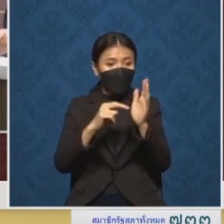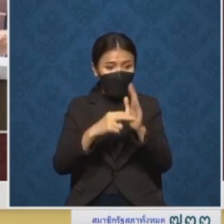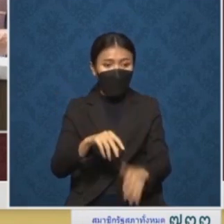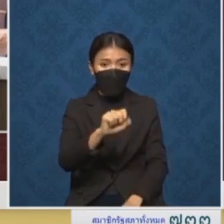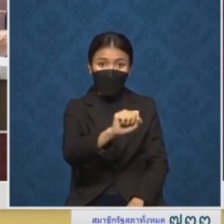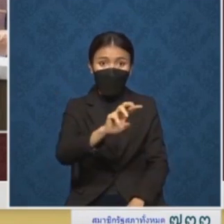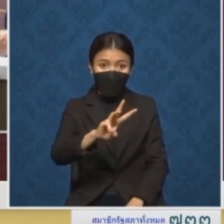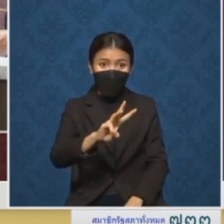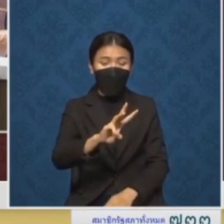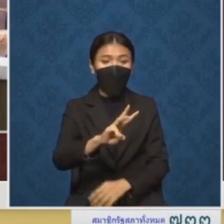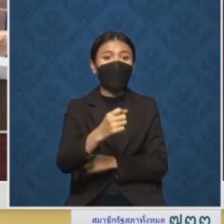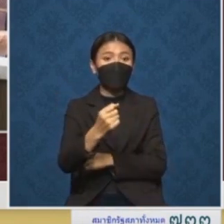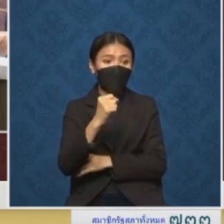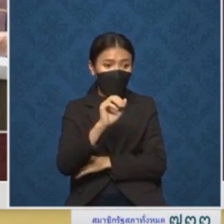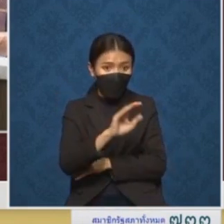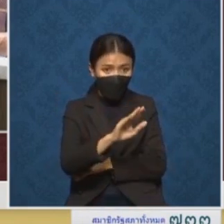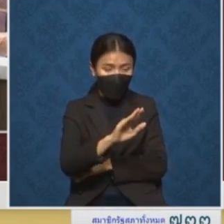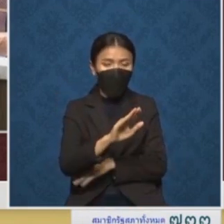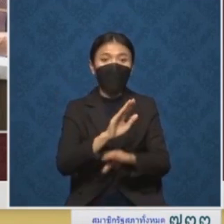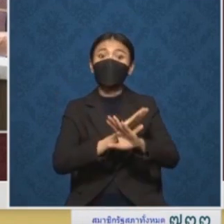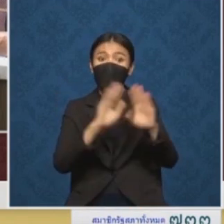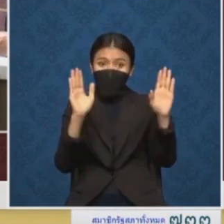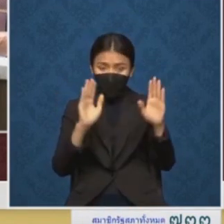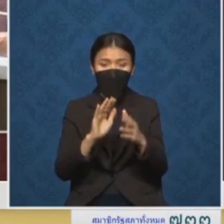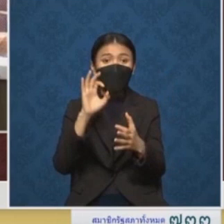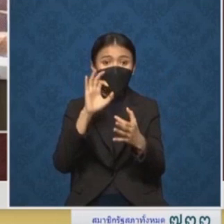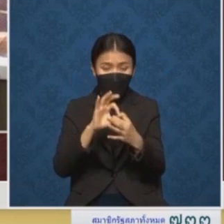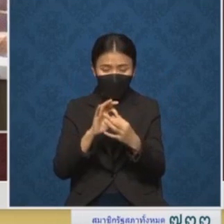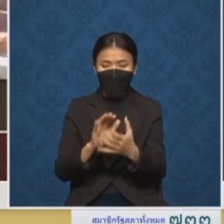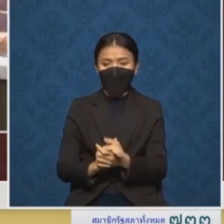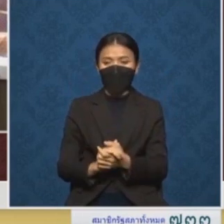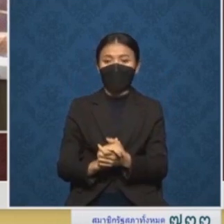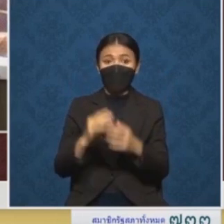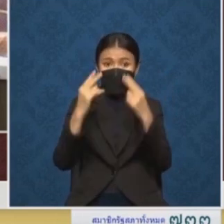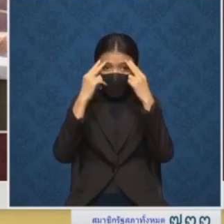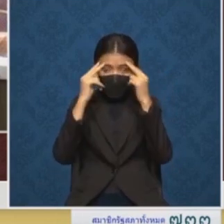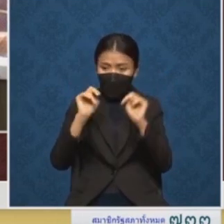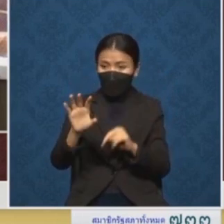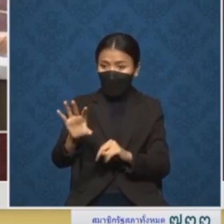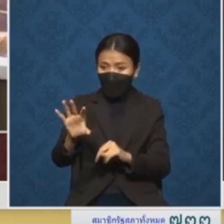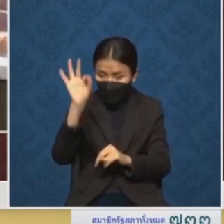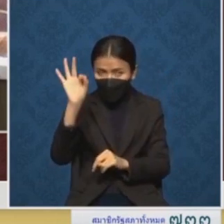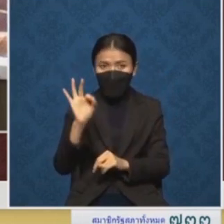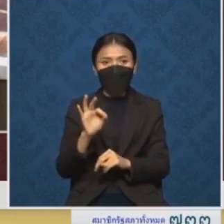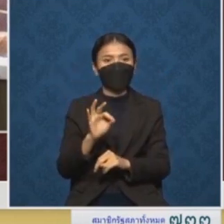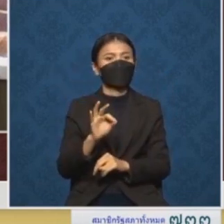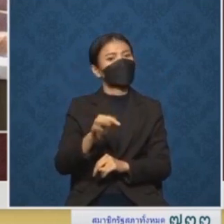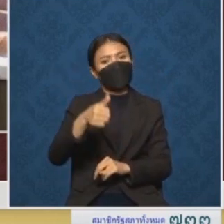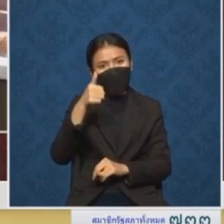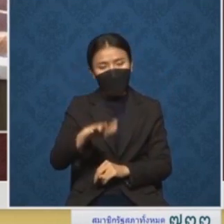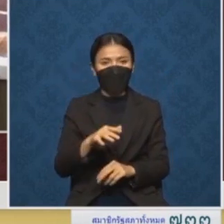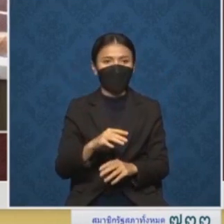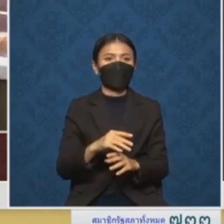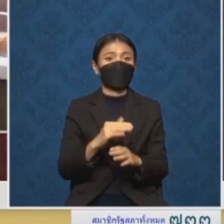เลือกผู้ดำรงตำแหน่งนายกรัฐมนตรีในระยะ5ปีตามบทเฉพาะการนับแ